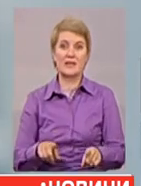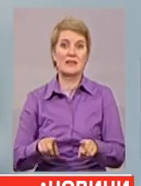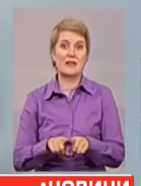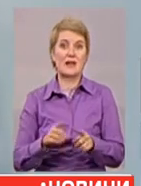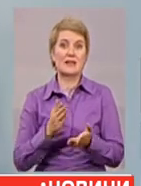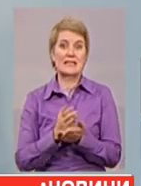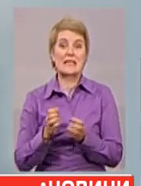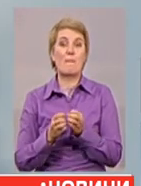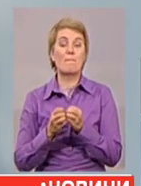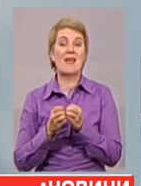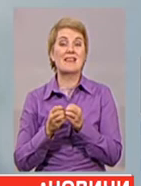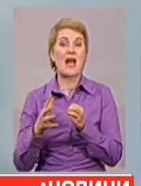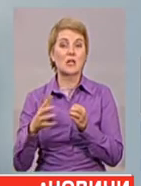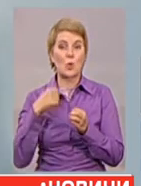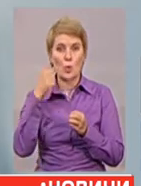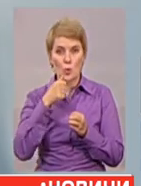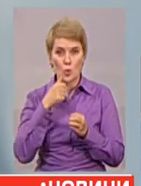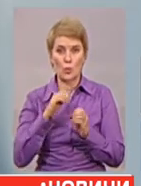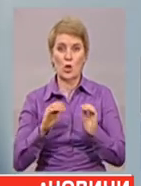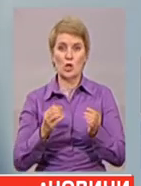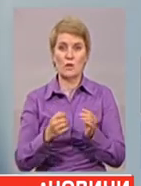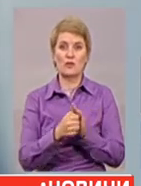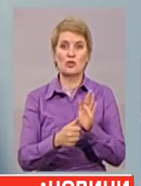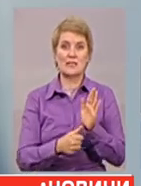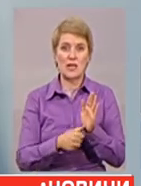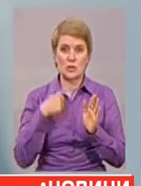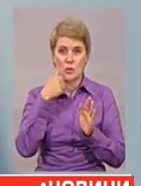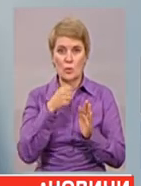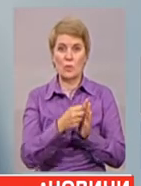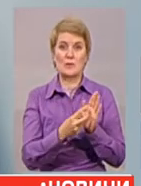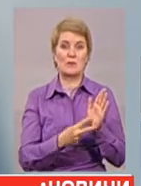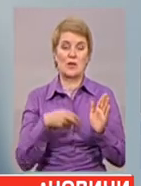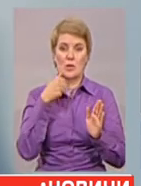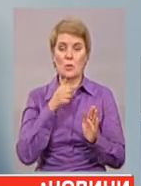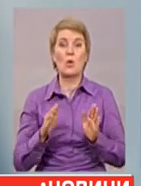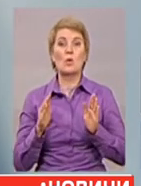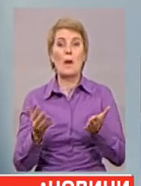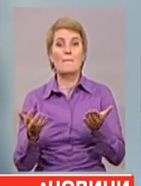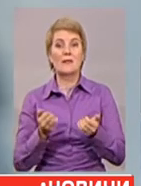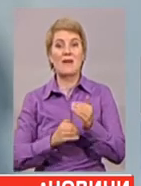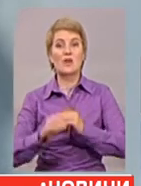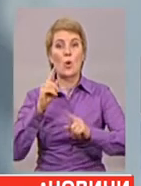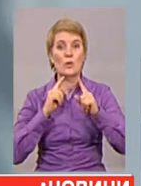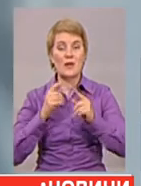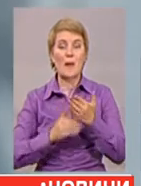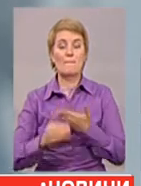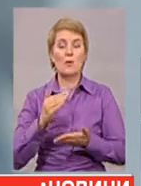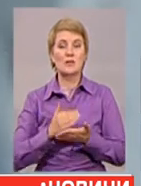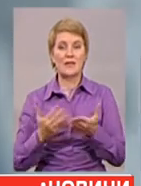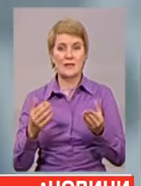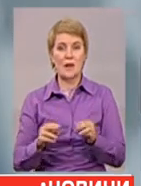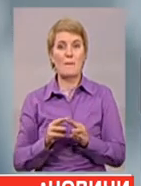з 15-го року. Частково 16-го року, 17-го року. Тільки прийняли на Верховній Раді, це останній день, по